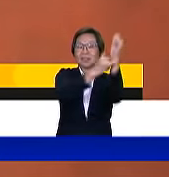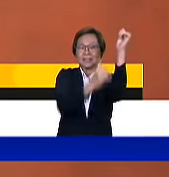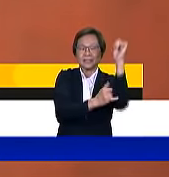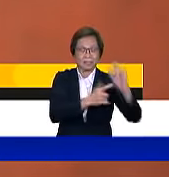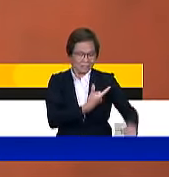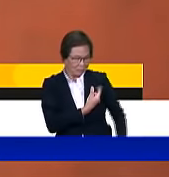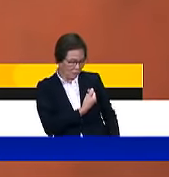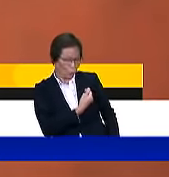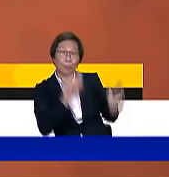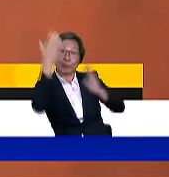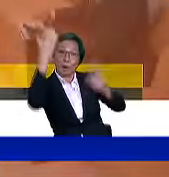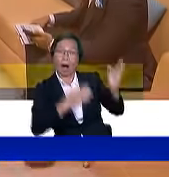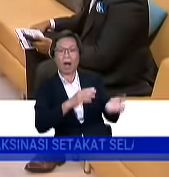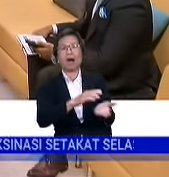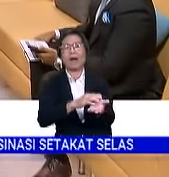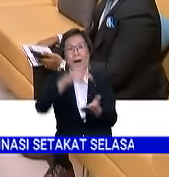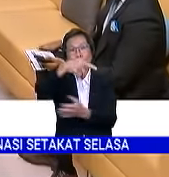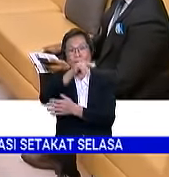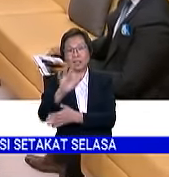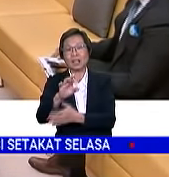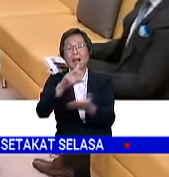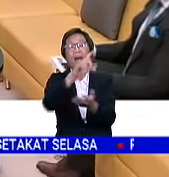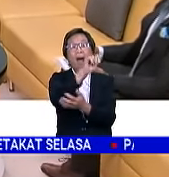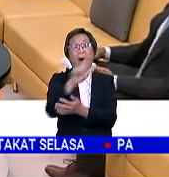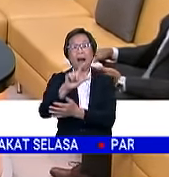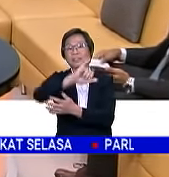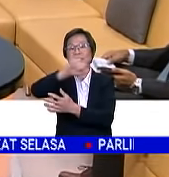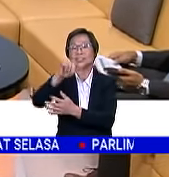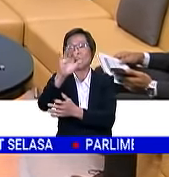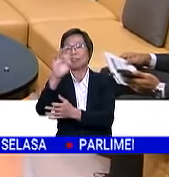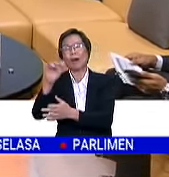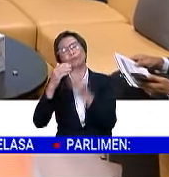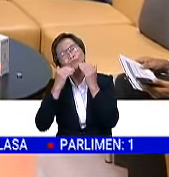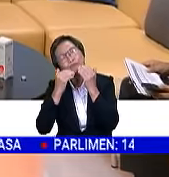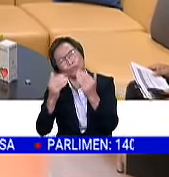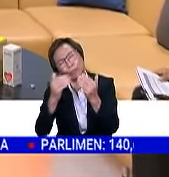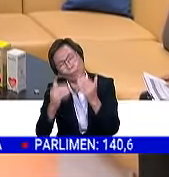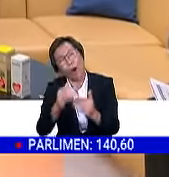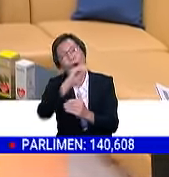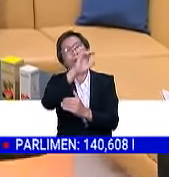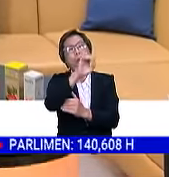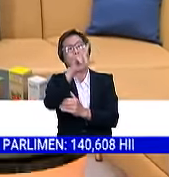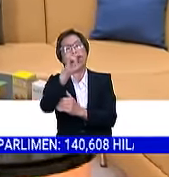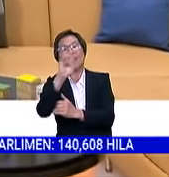Jantung Malaysia, Profesor Dato' Dr. Al Jafri Abdul Majid menzahirkan penghargaan atas sumbangan Olive House kepada